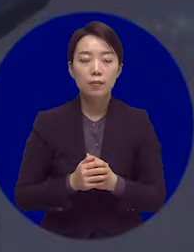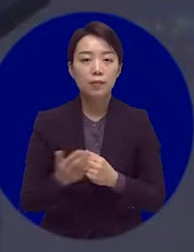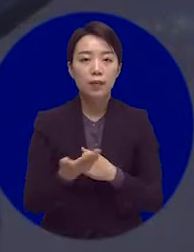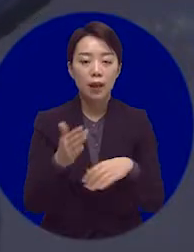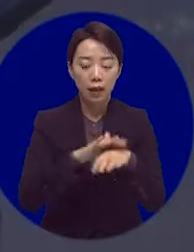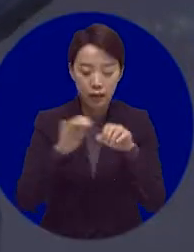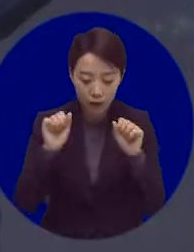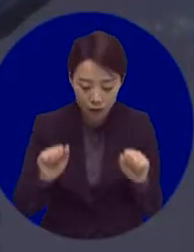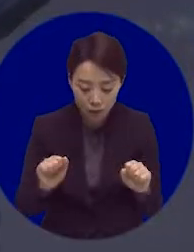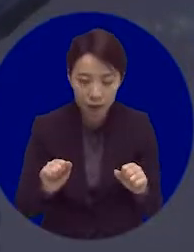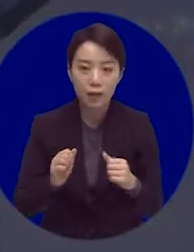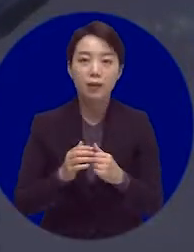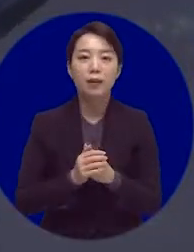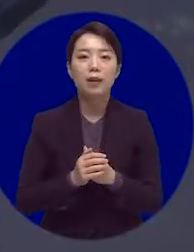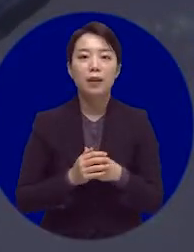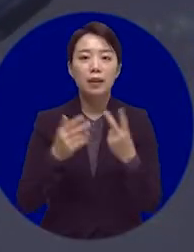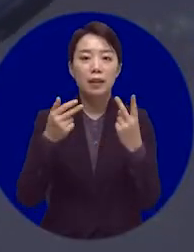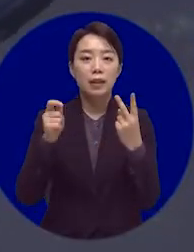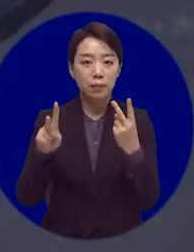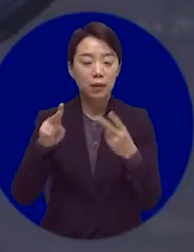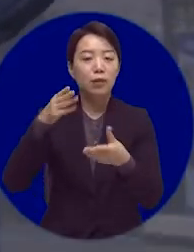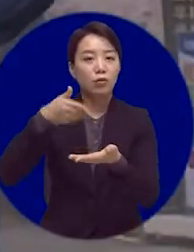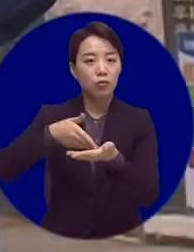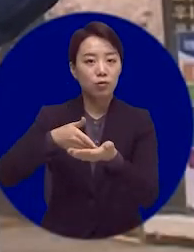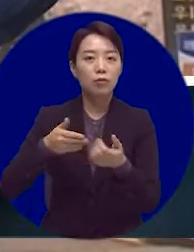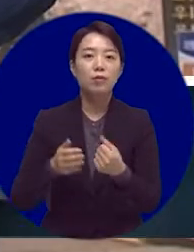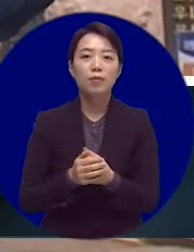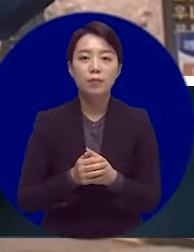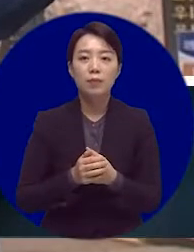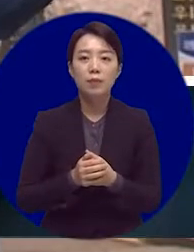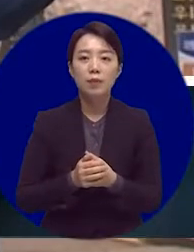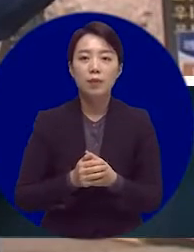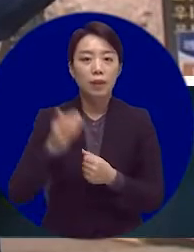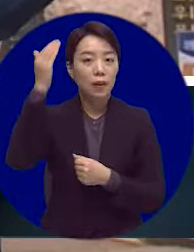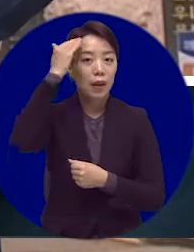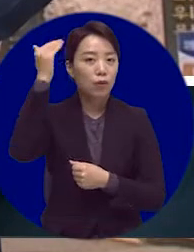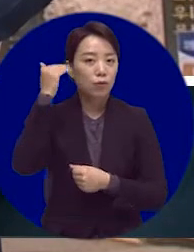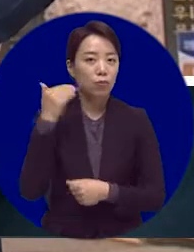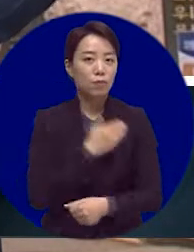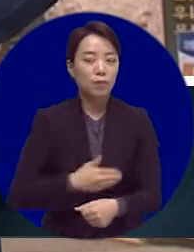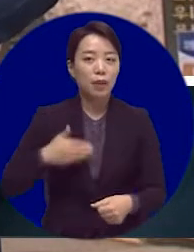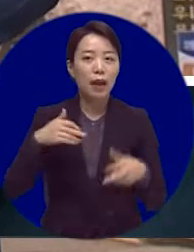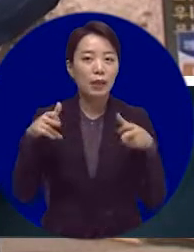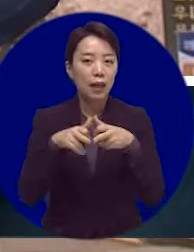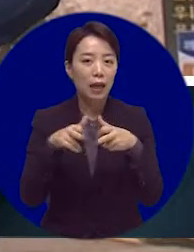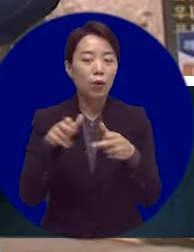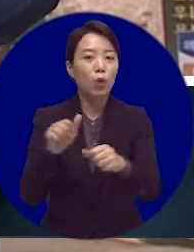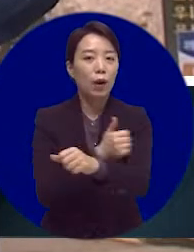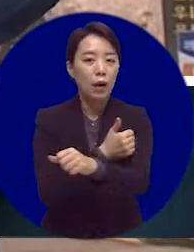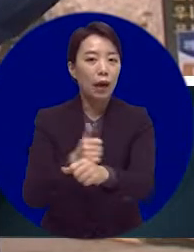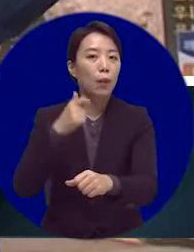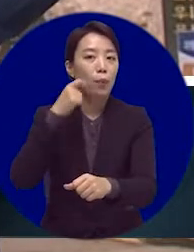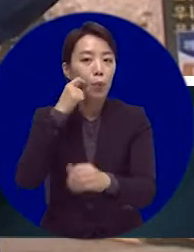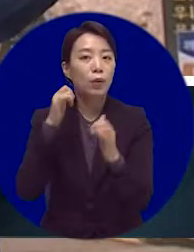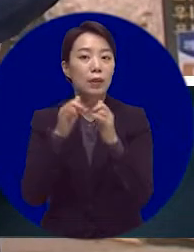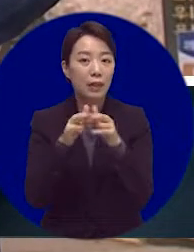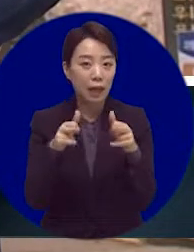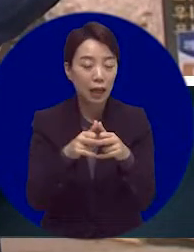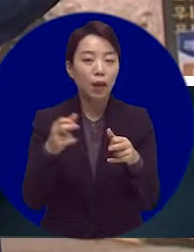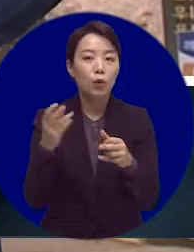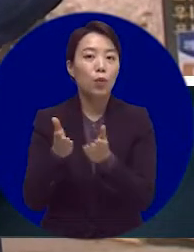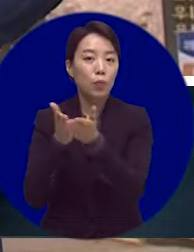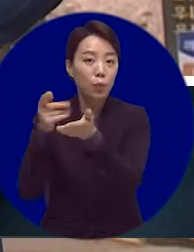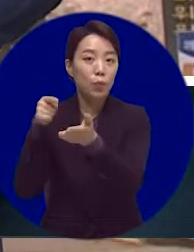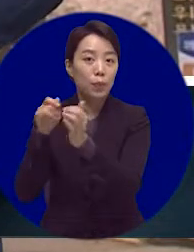시청자 여러분 안녕하십니까? ETV 뉴스입니다. 우리나라는 신체 장애로 거동할 수 없는 선거인이나 선박에